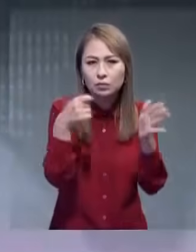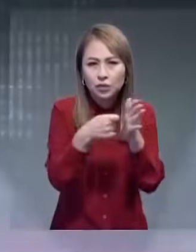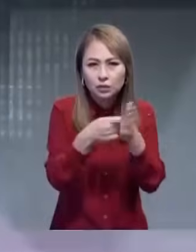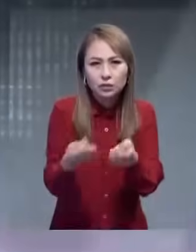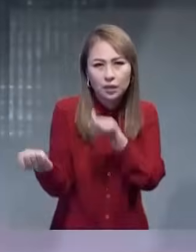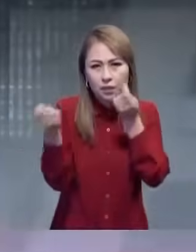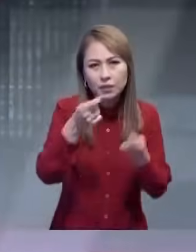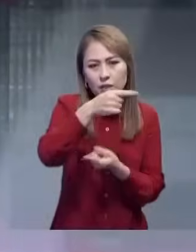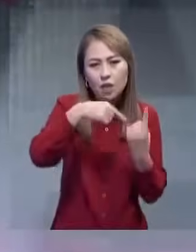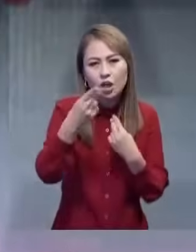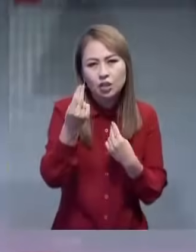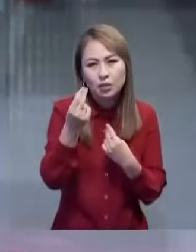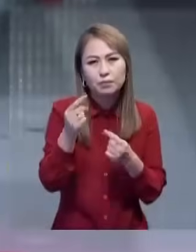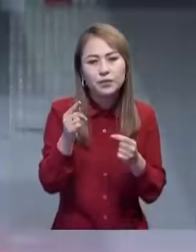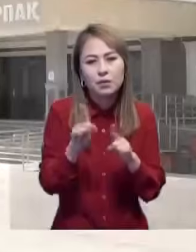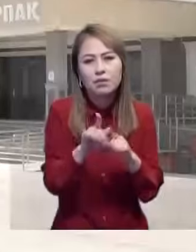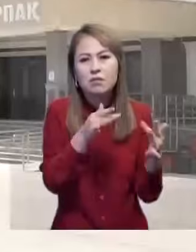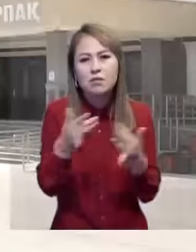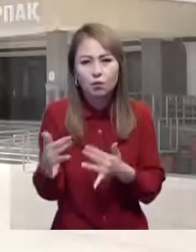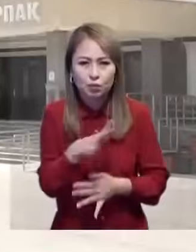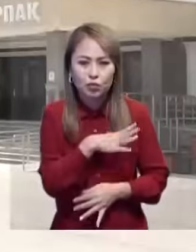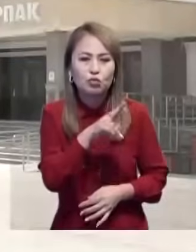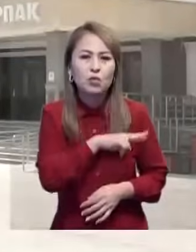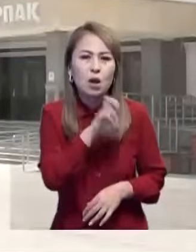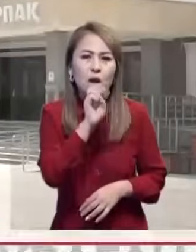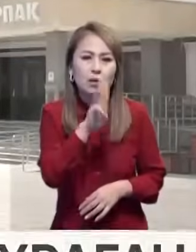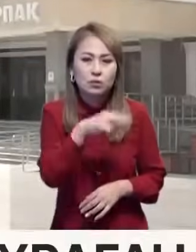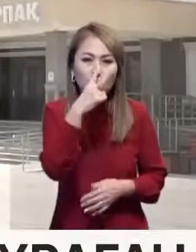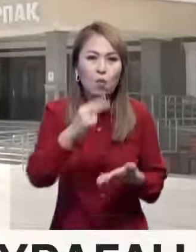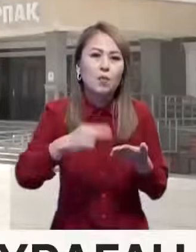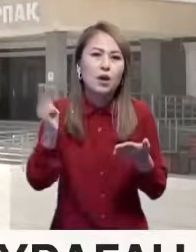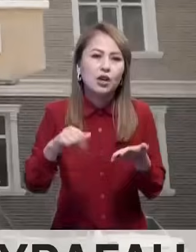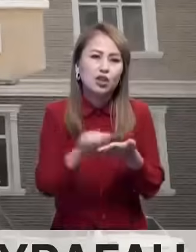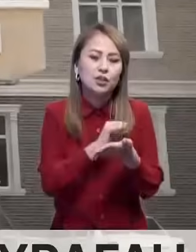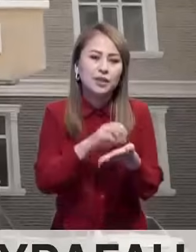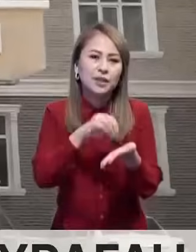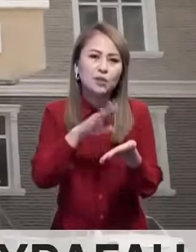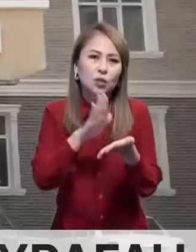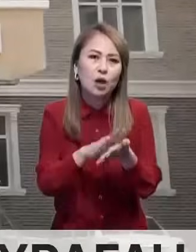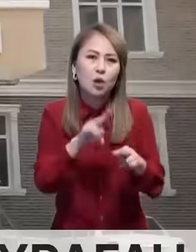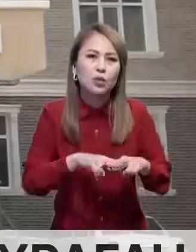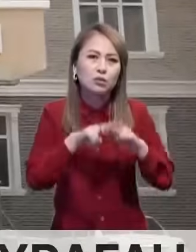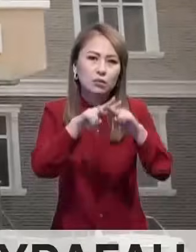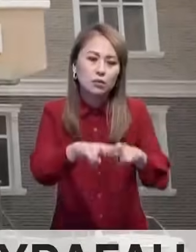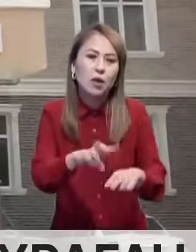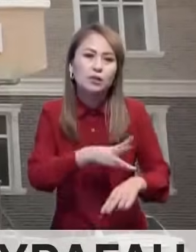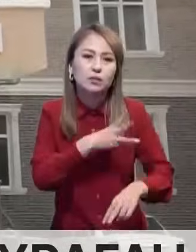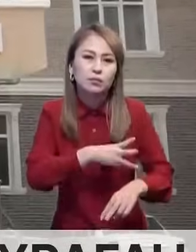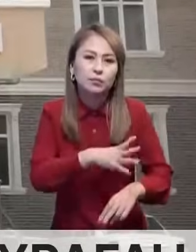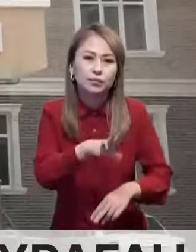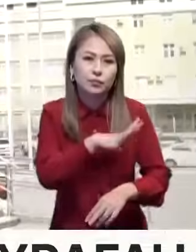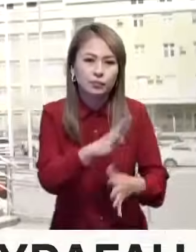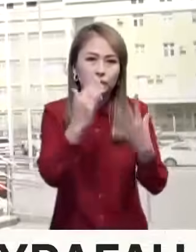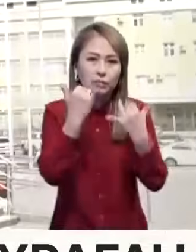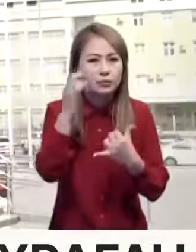азық-түлік жеткізетін кәсіпкерден ақша талап еткен. Яғни жасалған жұмыс актілеріне қол қойып, қаражаттың есеп шотқа аударылуына ықпал еткен